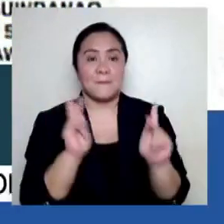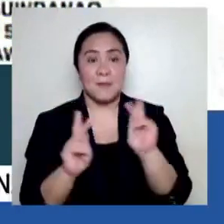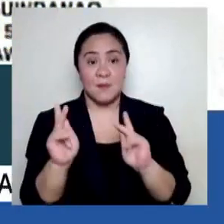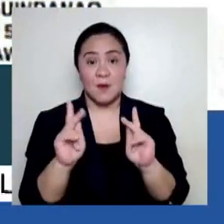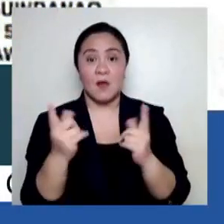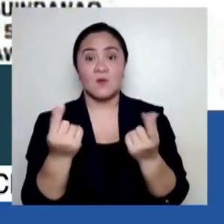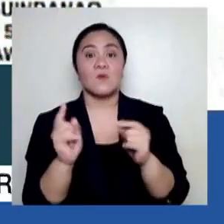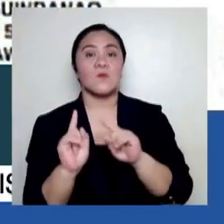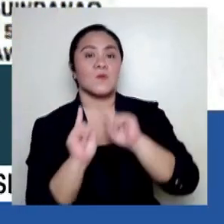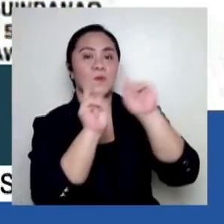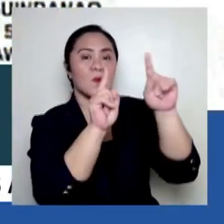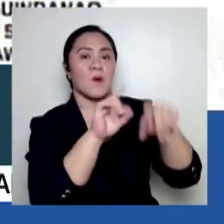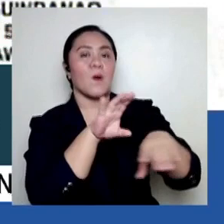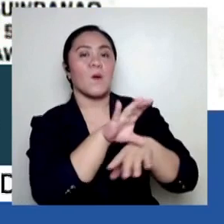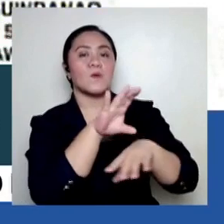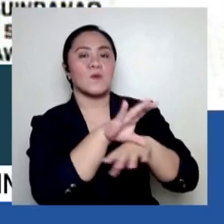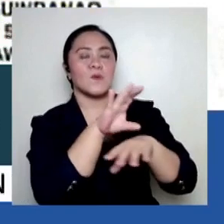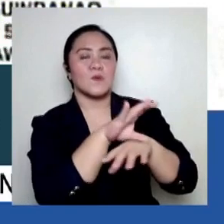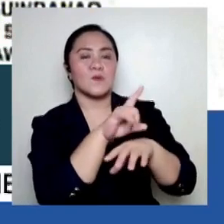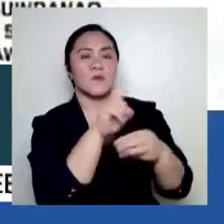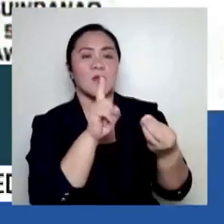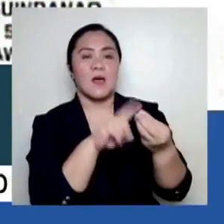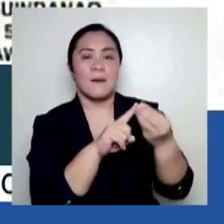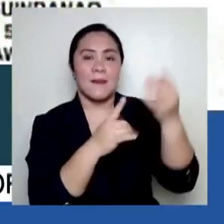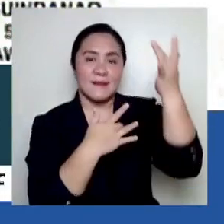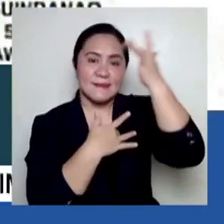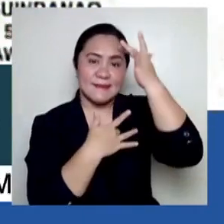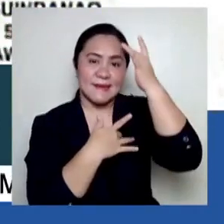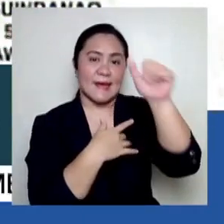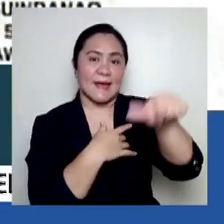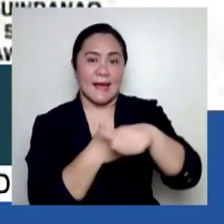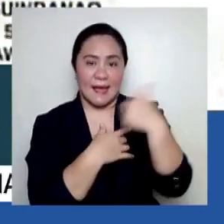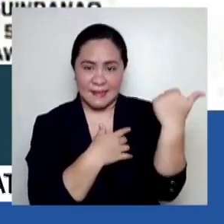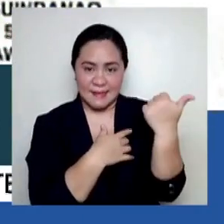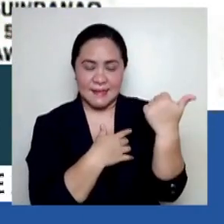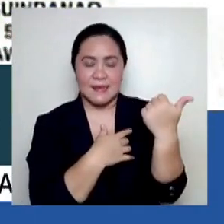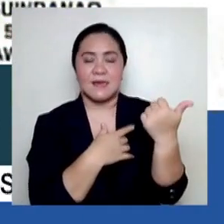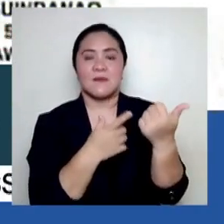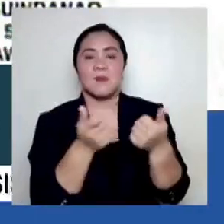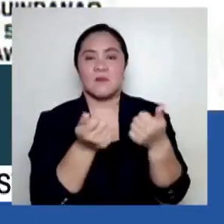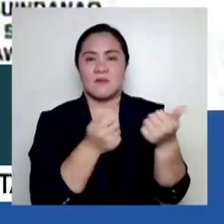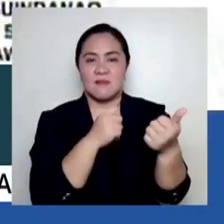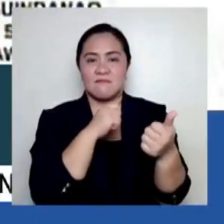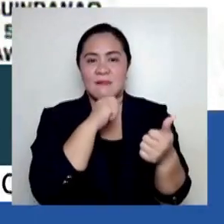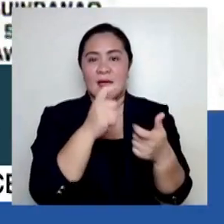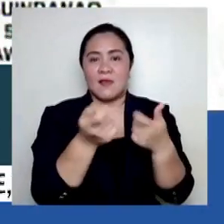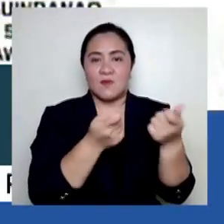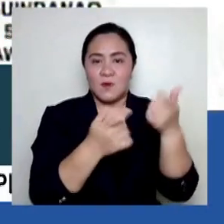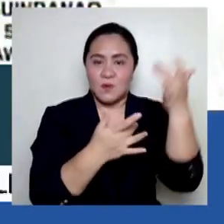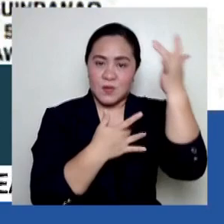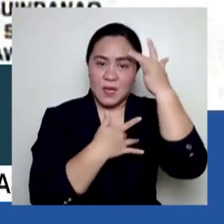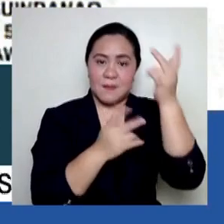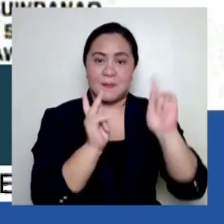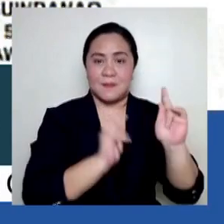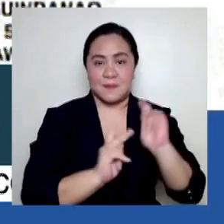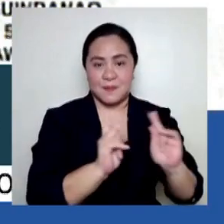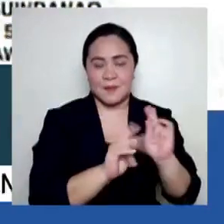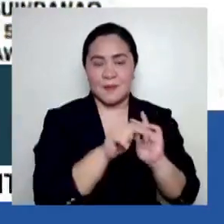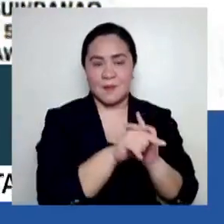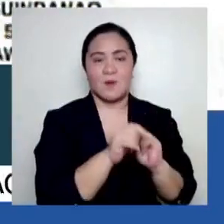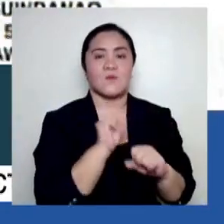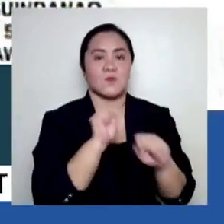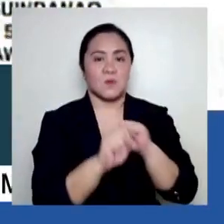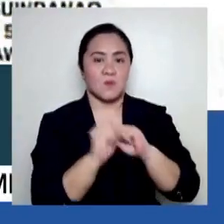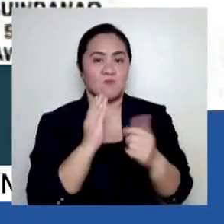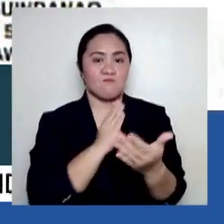nakakapagpakonsulta po yung mga chronic diseases natin or mga uncontrolled po na mga sakit ng tao. So nakakapunta po sila sa